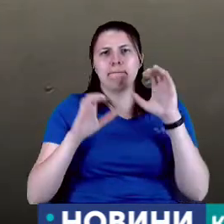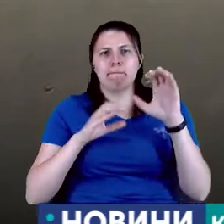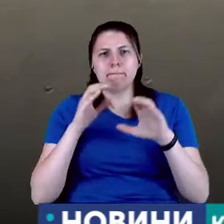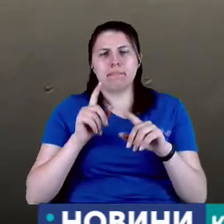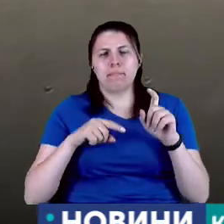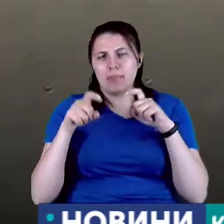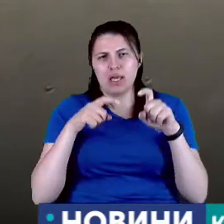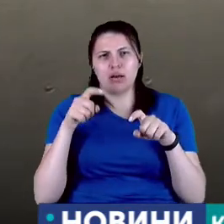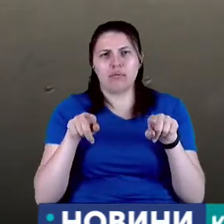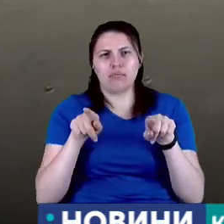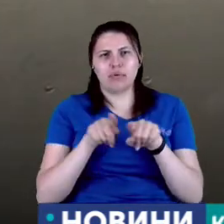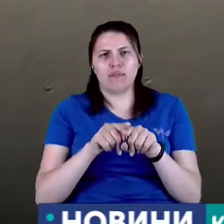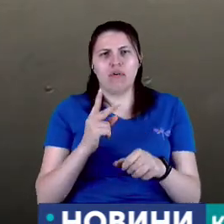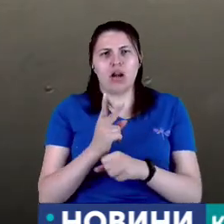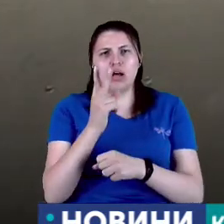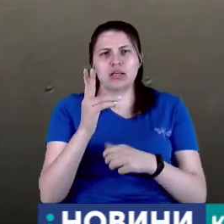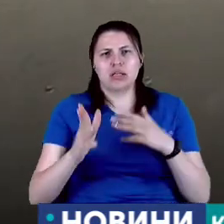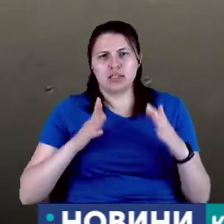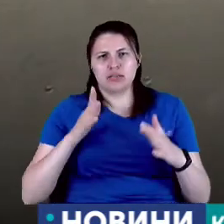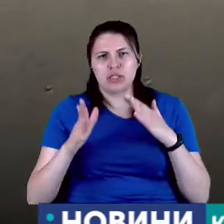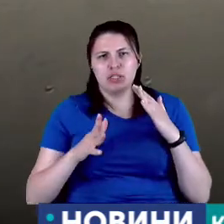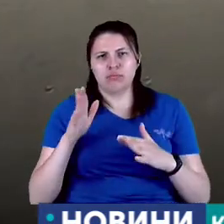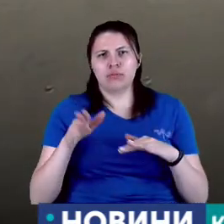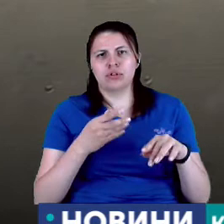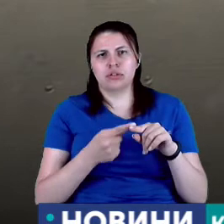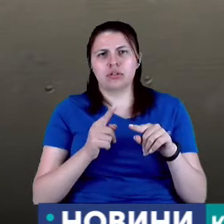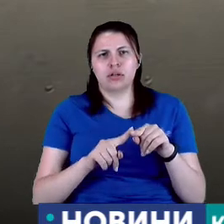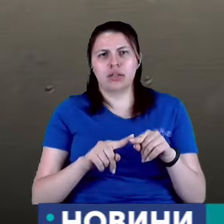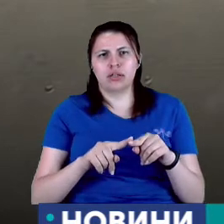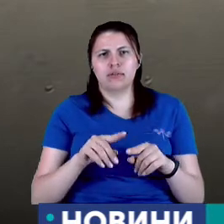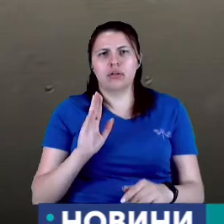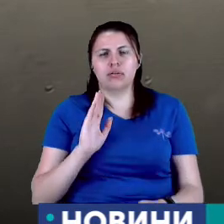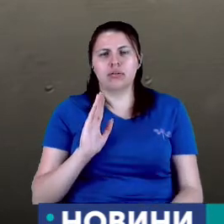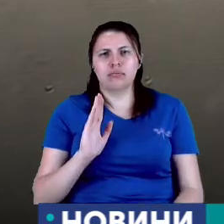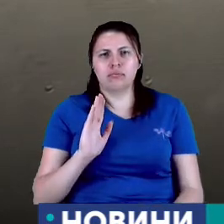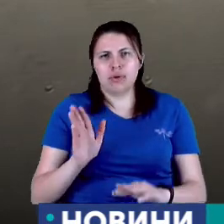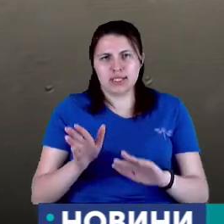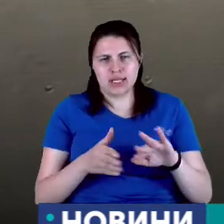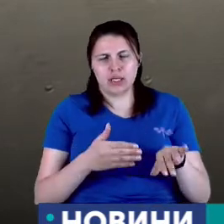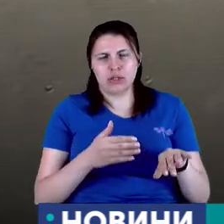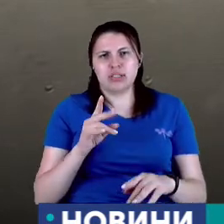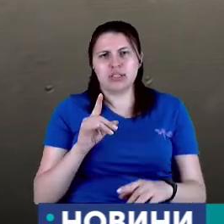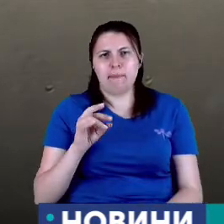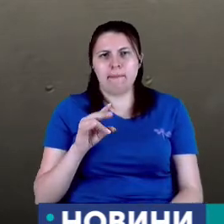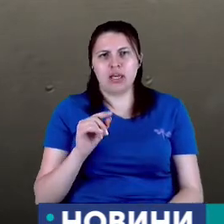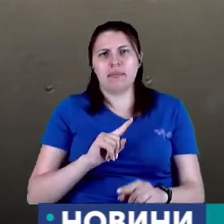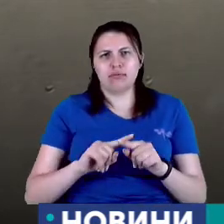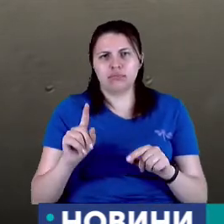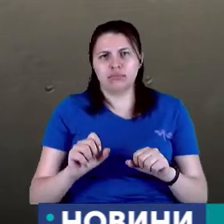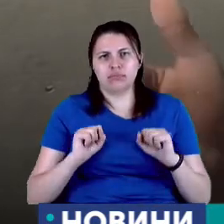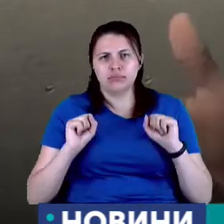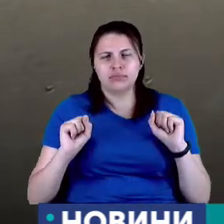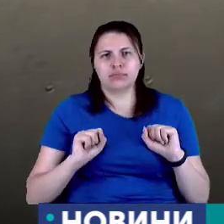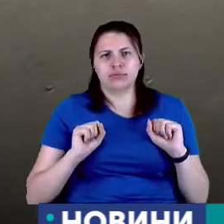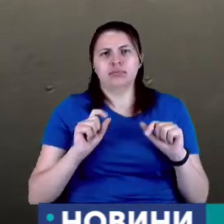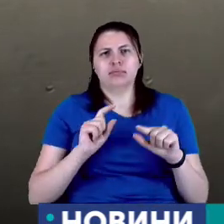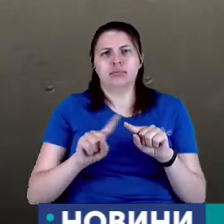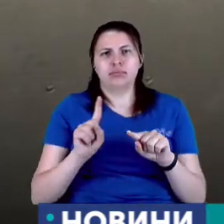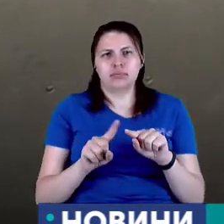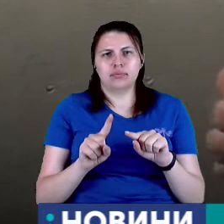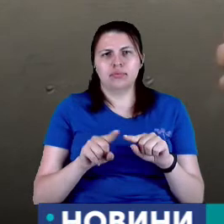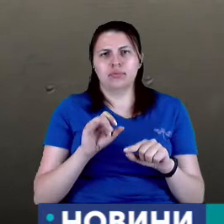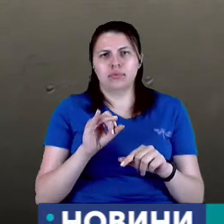розміночних. Після цього йдуть вже наступні забіги, на яких ми наращуємо скорість. І вже підходимо к своєму піку,